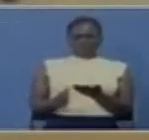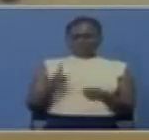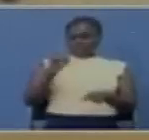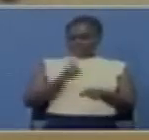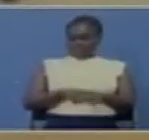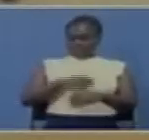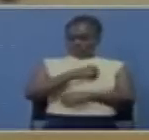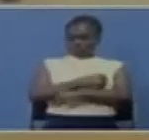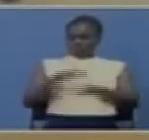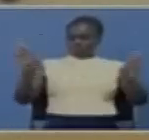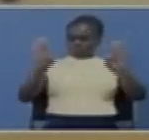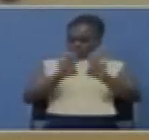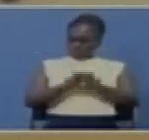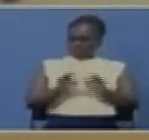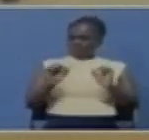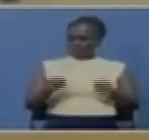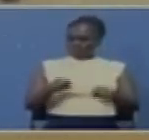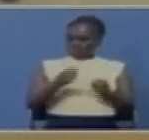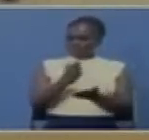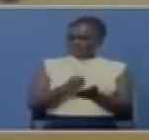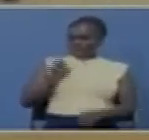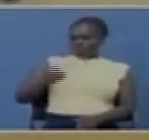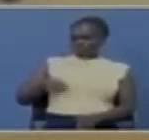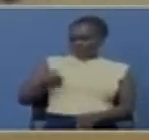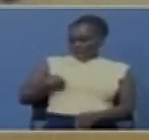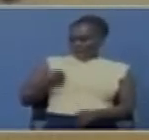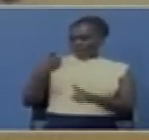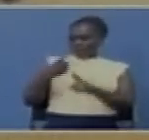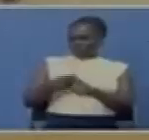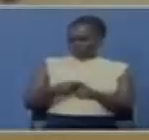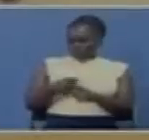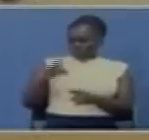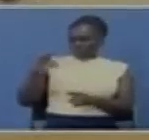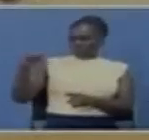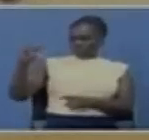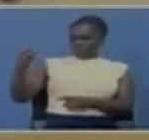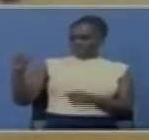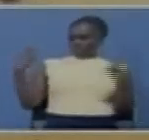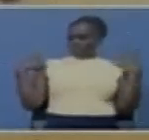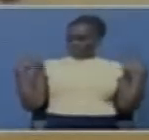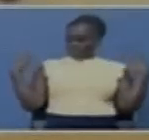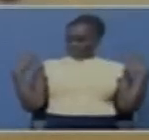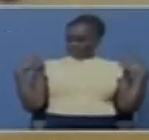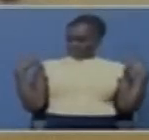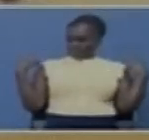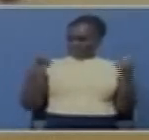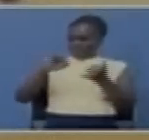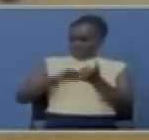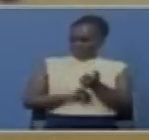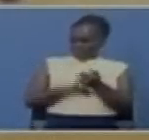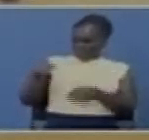Shule zikiwa zimefungwa, huenda baadhi ya wasichana ambao wanatoka katika sehemu zinazoendeleza mila na tamaduni ya ukeketaji na ndoa za